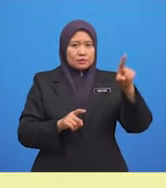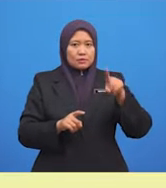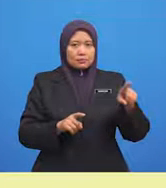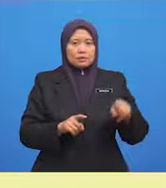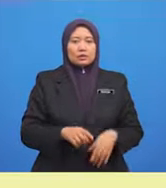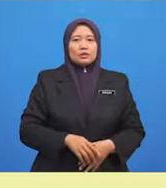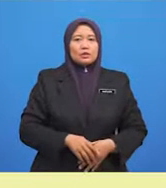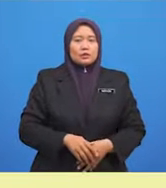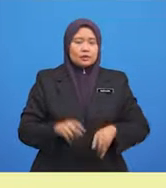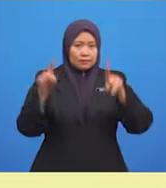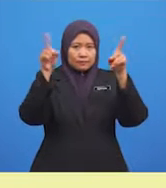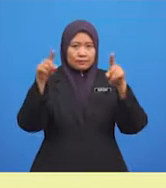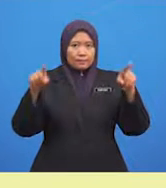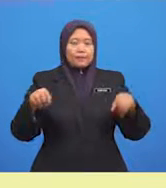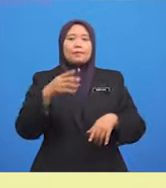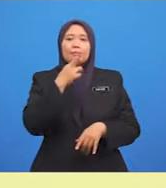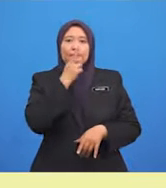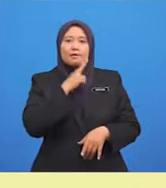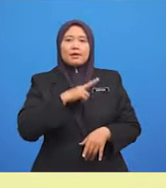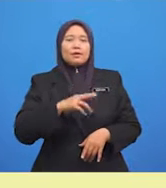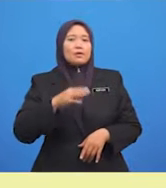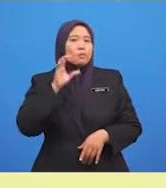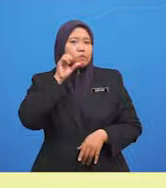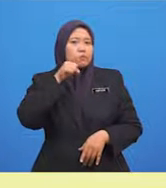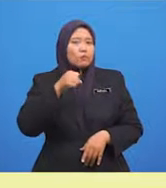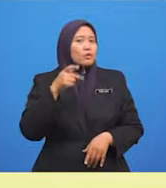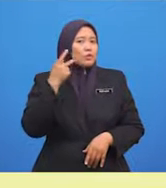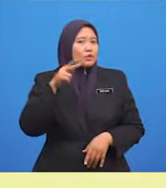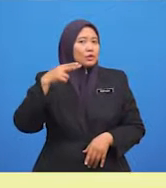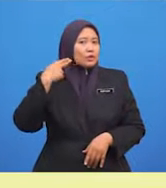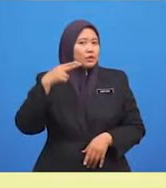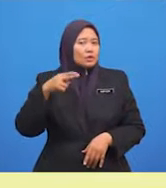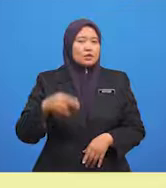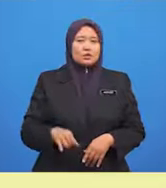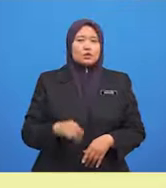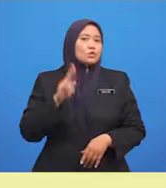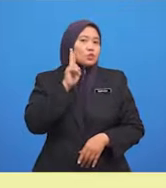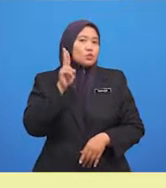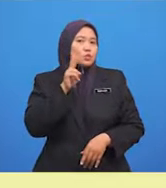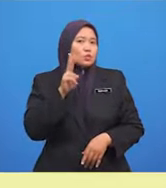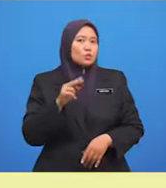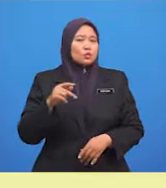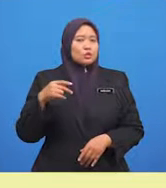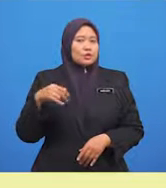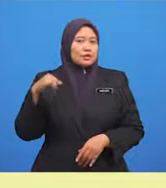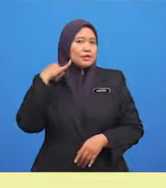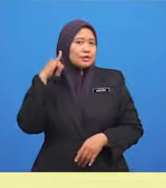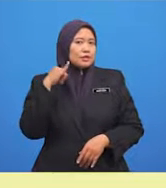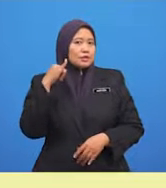P ialah merah, jingga, kuning, hijau, indigo dan ungu.